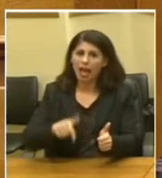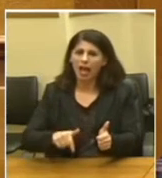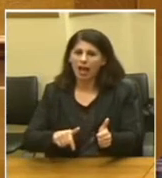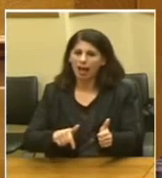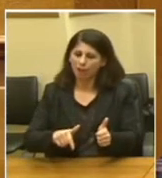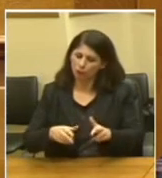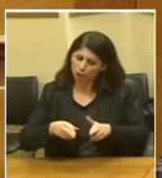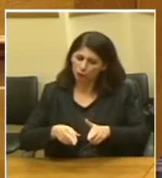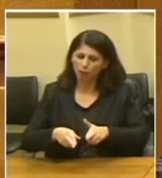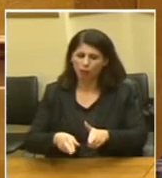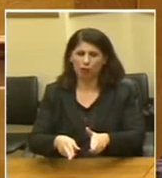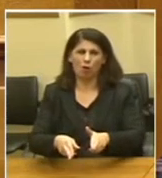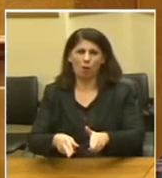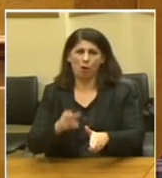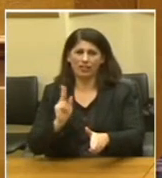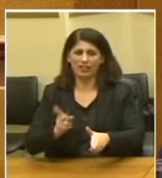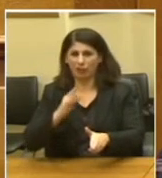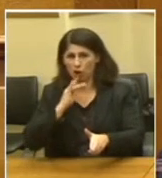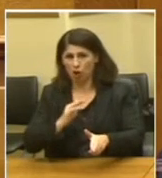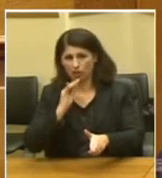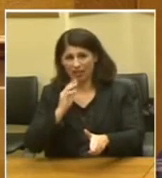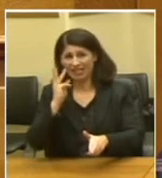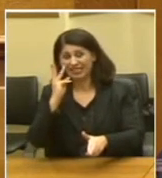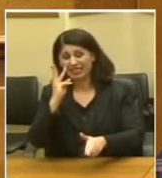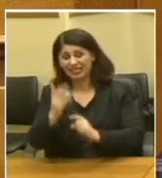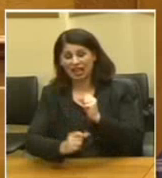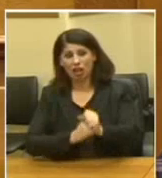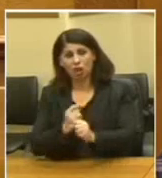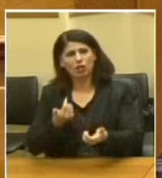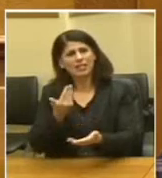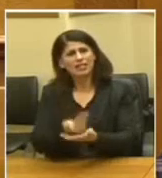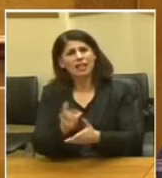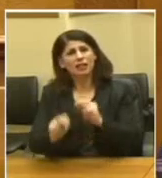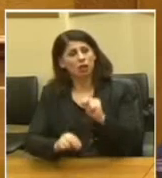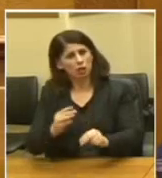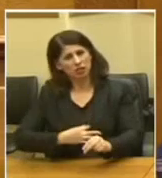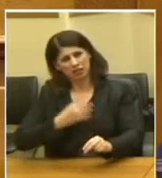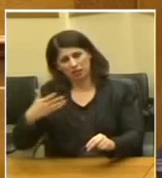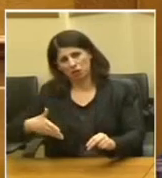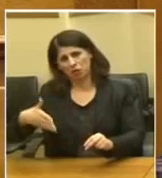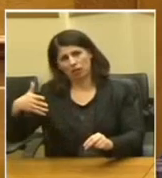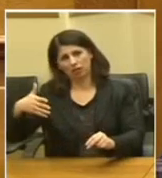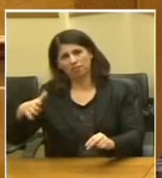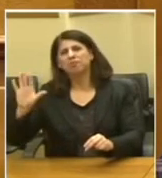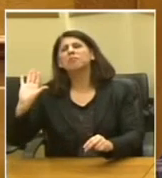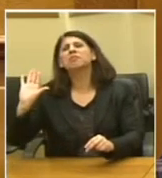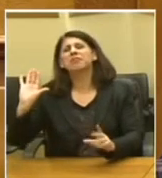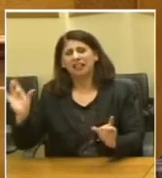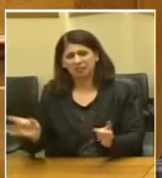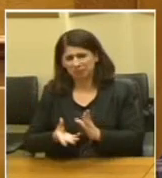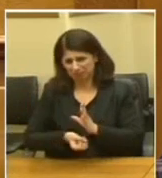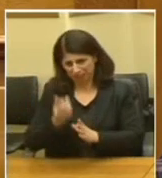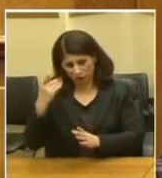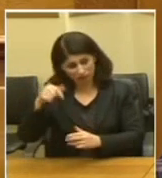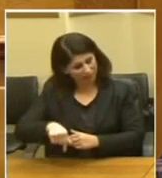πεπατημένη της κινδυνολογίας. 3 χρόνια τώρα ζητάτε εκλογές, κύριε Μητσοτάκη. Δεν πρωτοτυπήσατε. Ζητήσατε